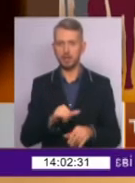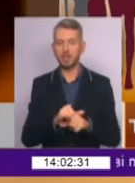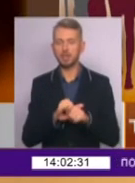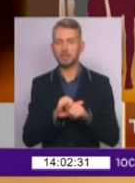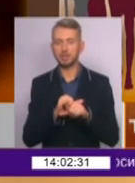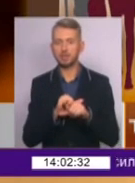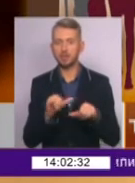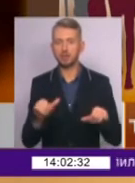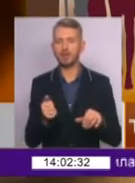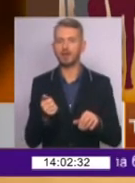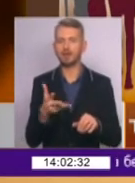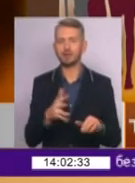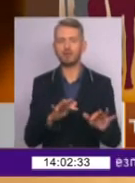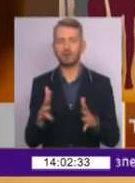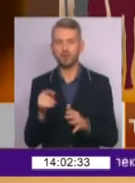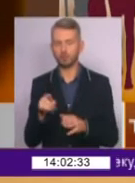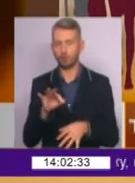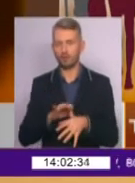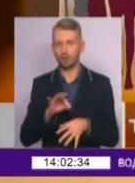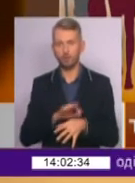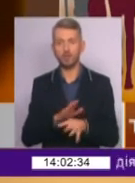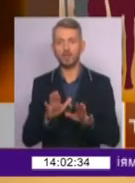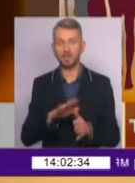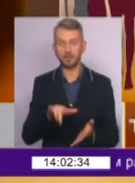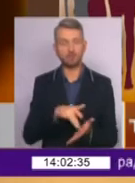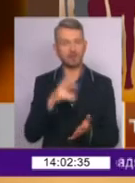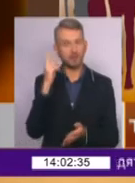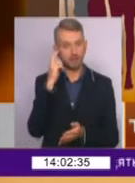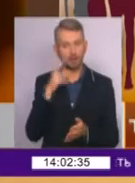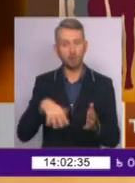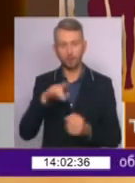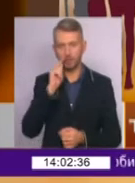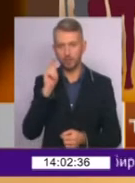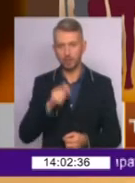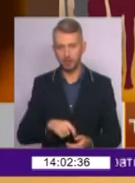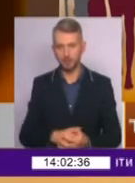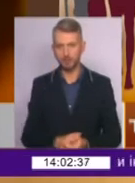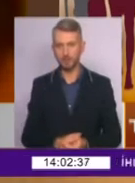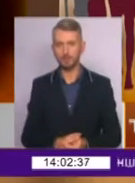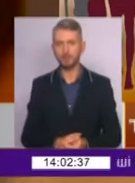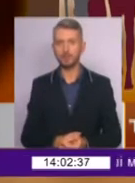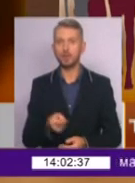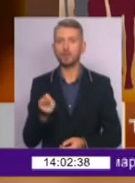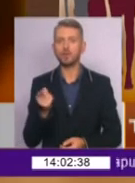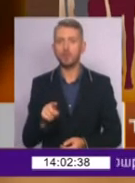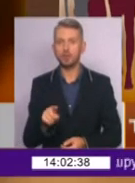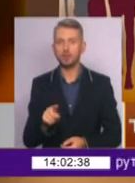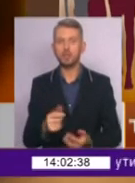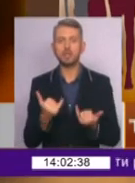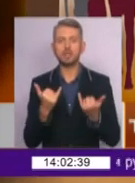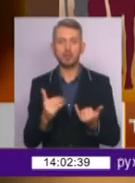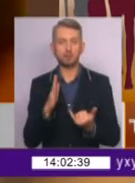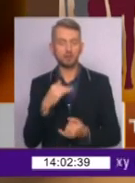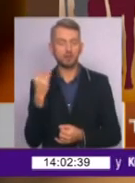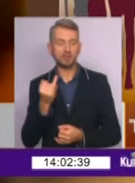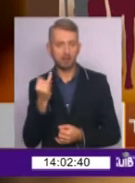збільшується кількість випадків цього захворювання не тільки в місті Києві, а й по всій Україні. Тож зараз буде